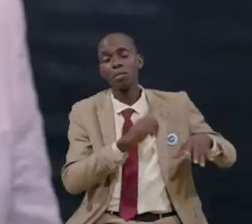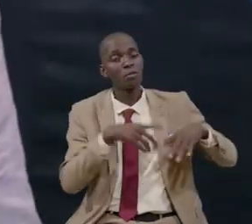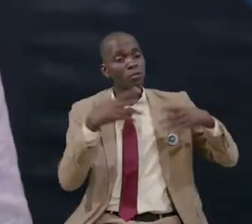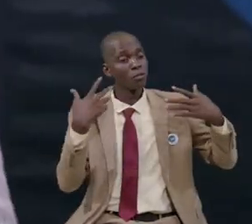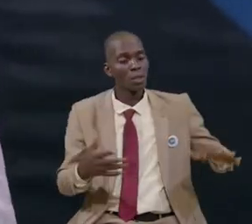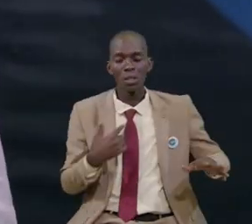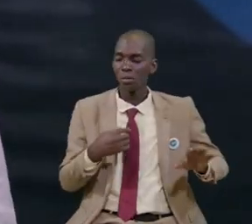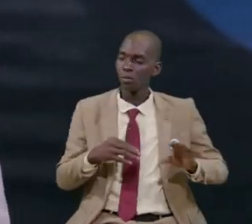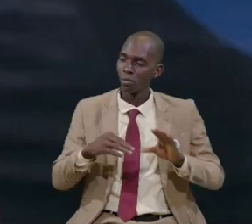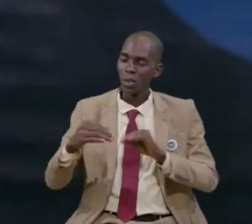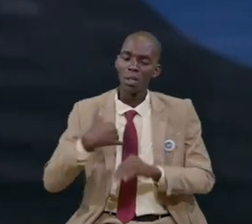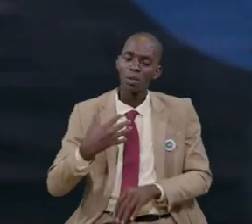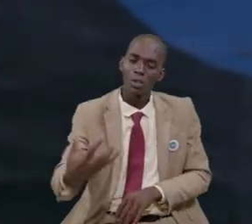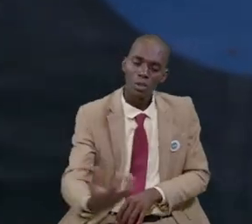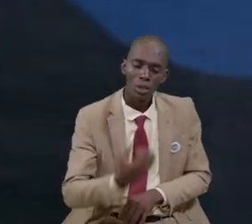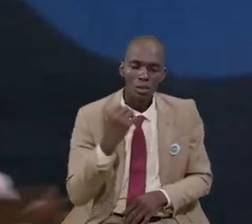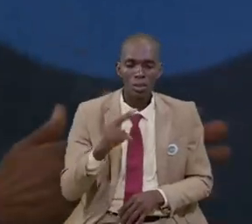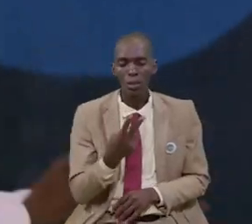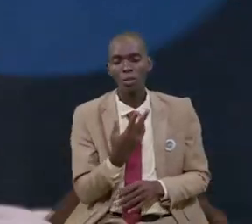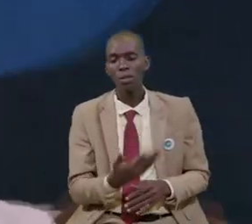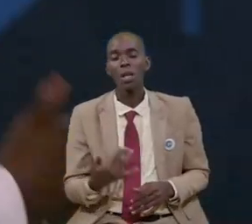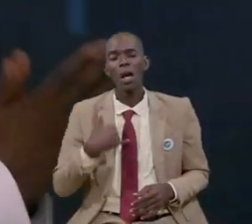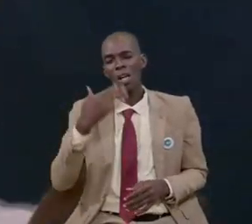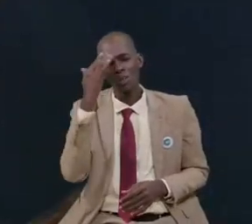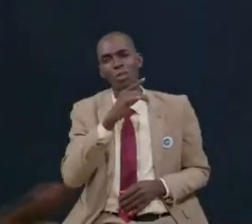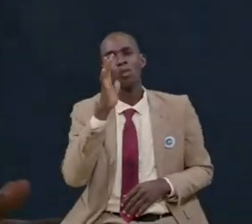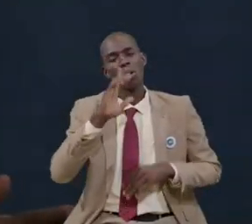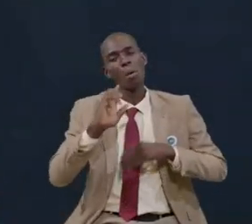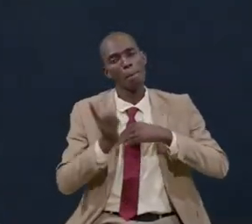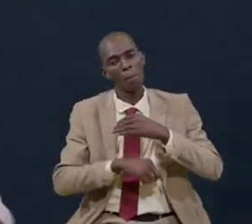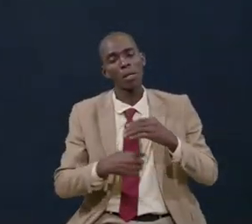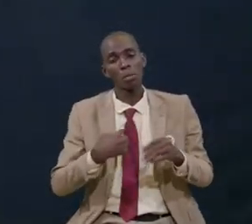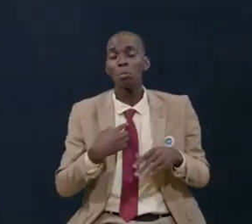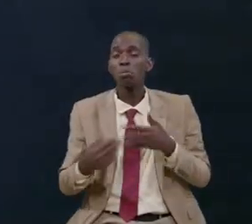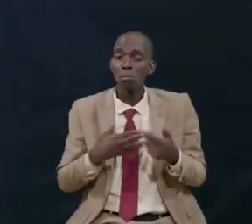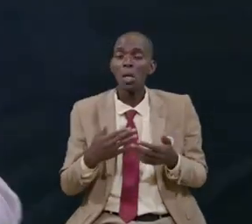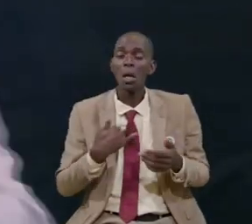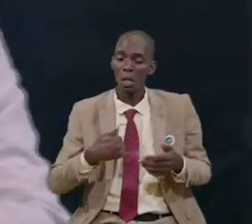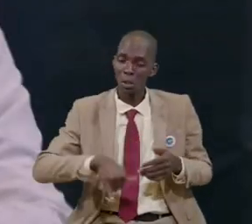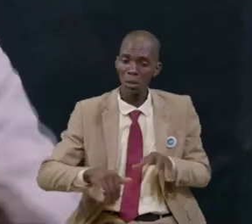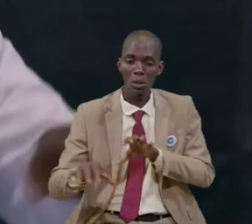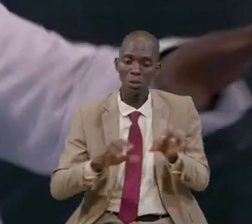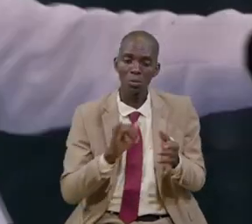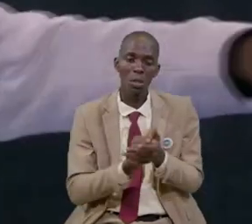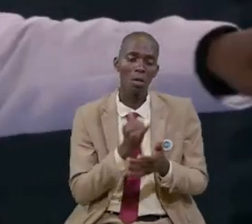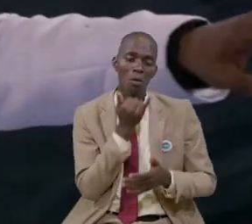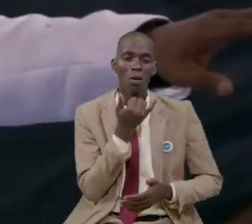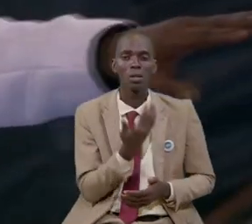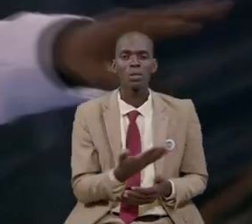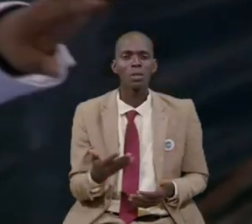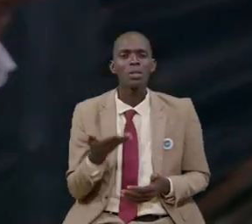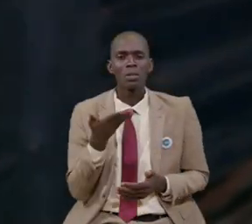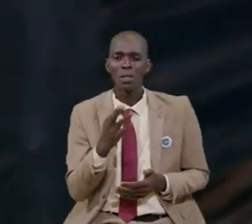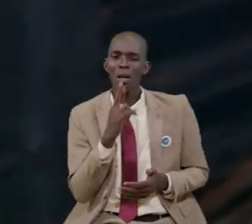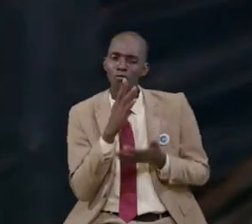1, 2, 3, 4. Et puis je quitte. Je sais que je serai puni. Mais je l'ai fait. Il y a des gens comme ça. Ils